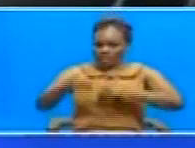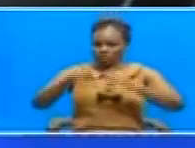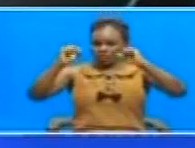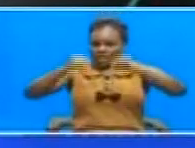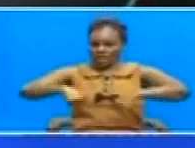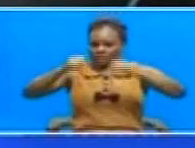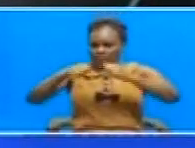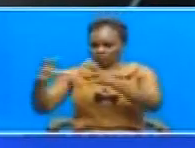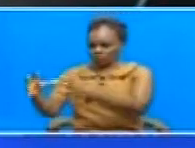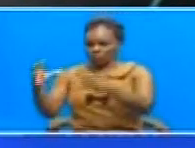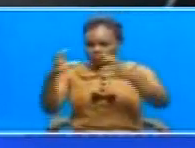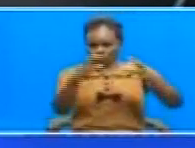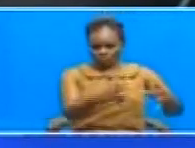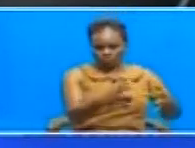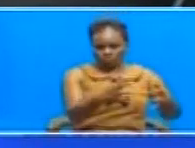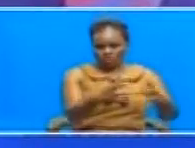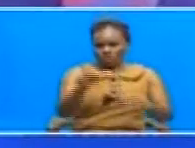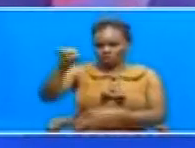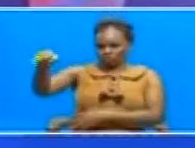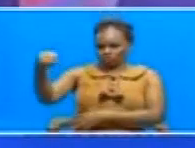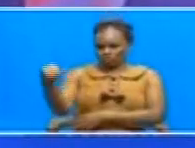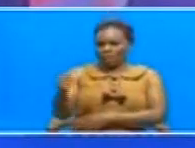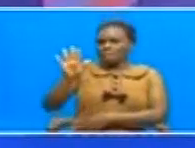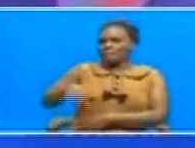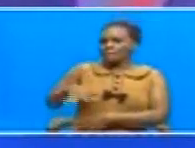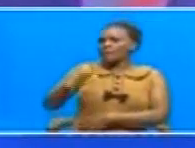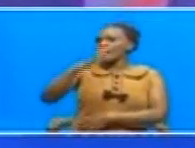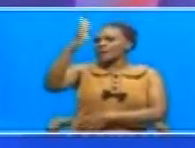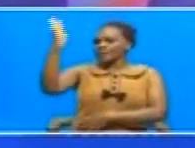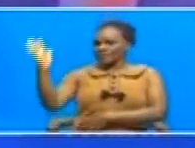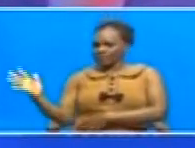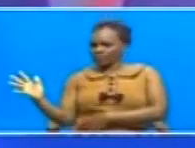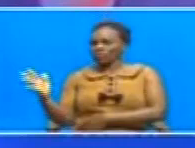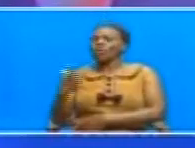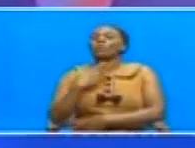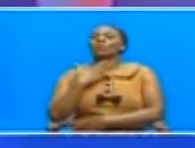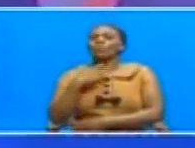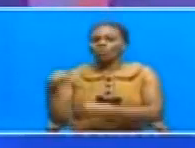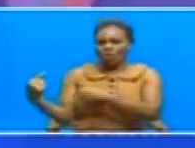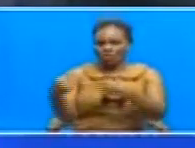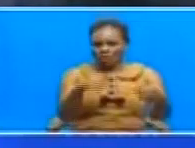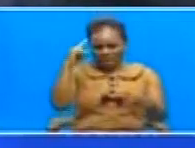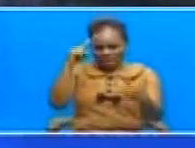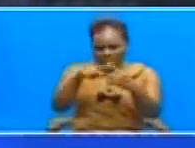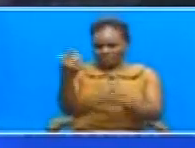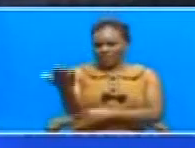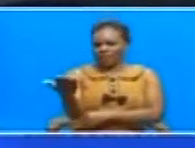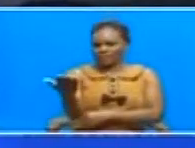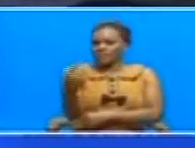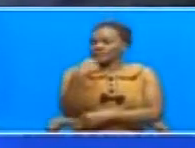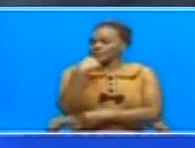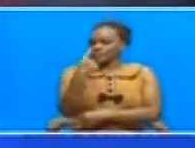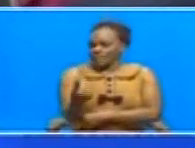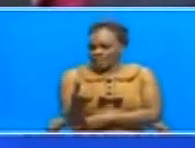kati ya vyama vitakavyoingia katika muungano wa Jubilee, Charity Ngilu alionekana kuwa na misukosuko katika azma yake. Madai